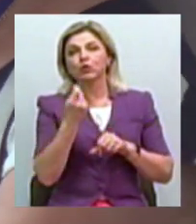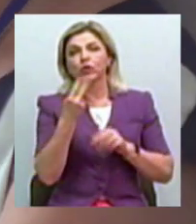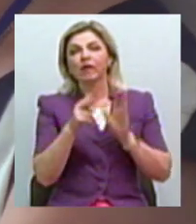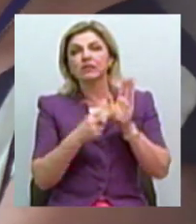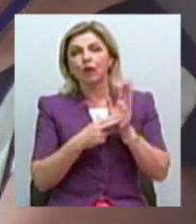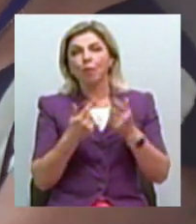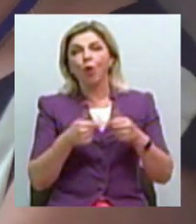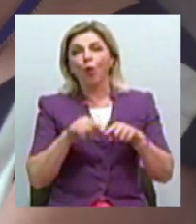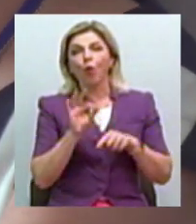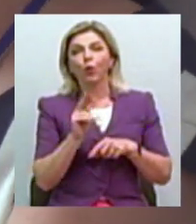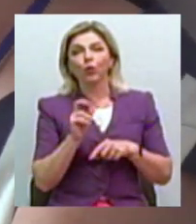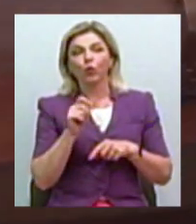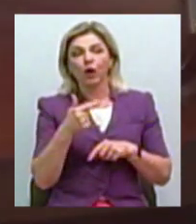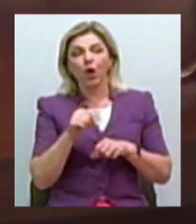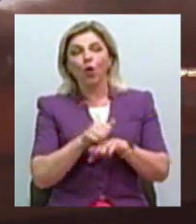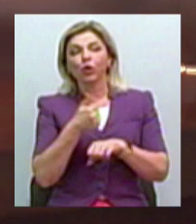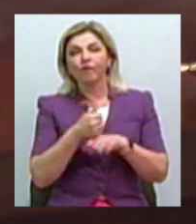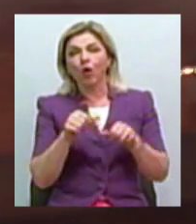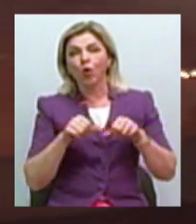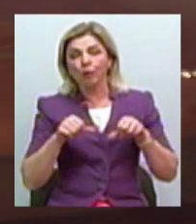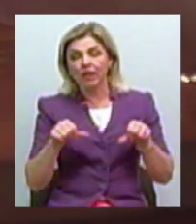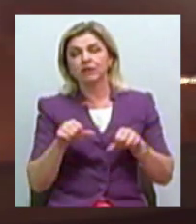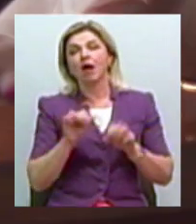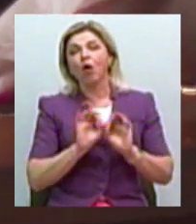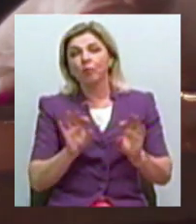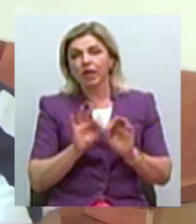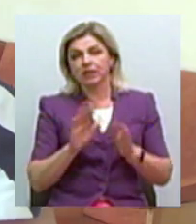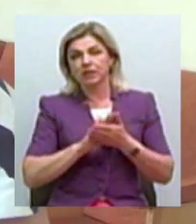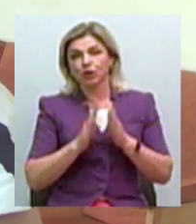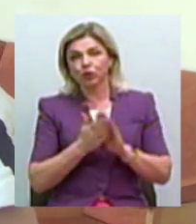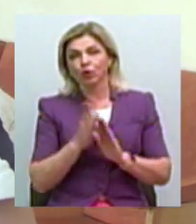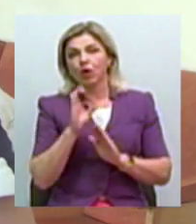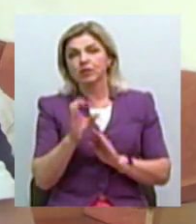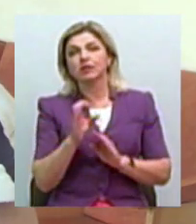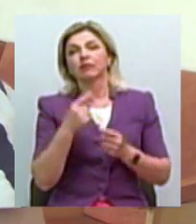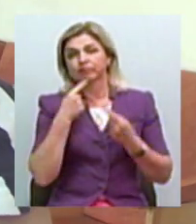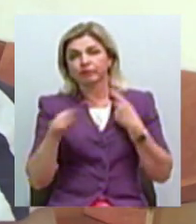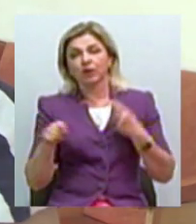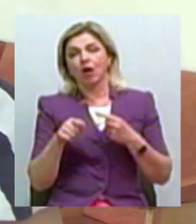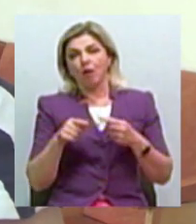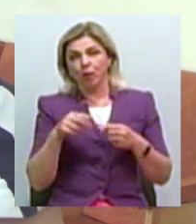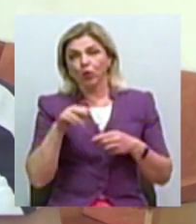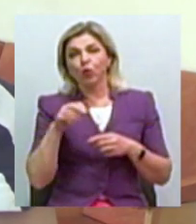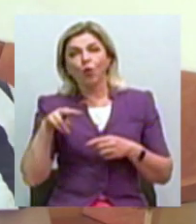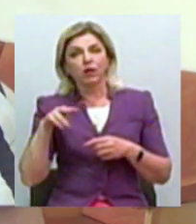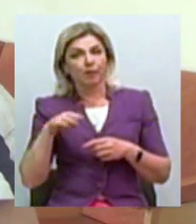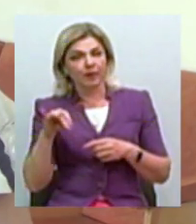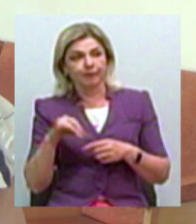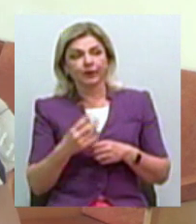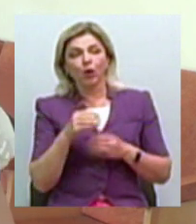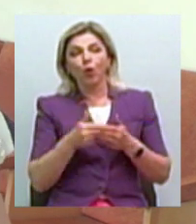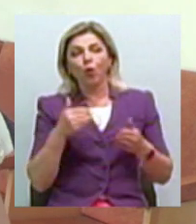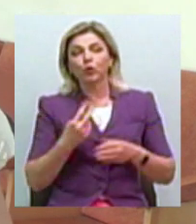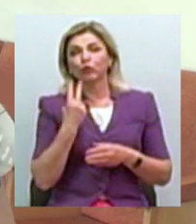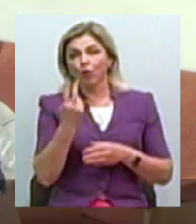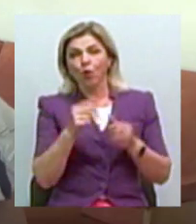округу. Голова комісії Ірина Домарацька коментує ситуацію з неузгодженими протоколами так. Від двох комісій нашого